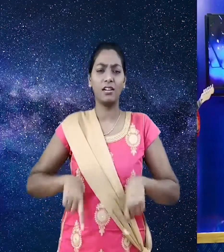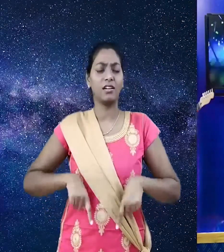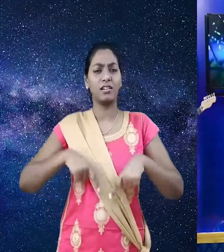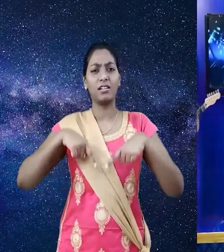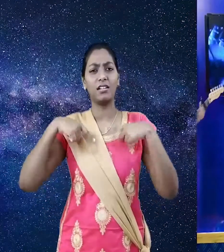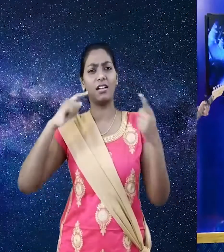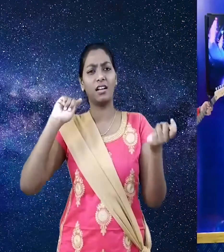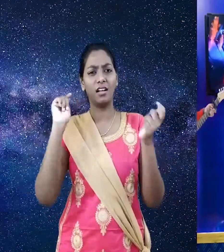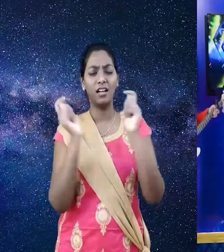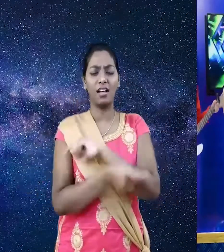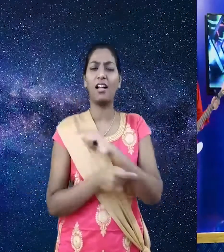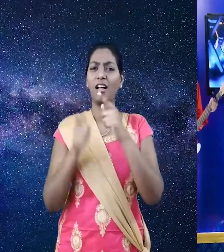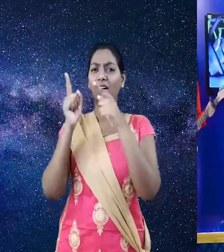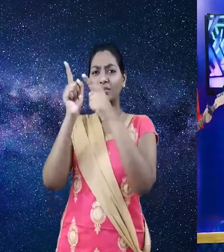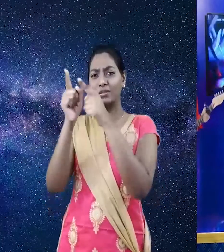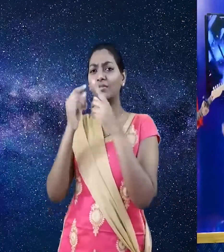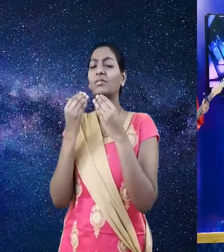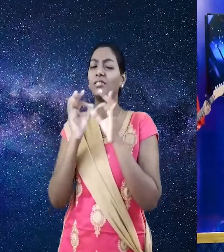जीवनों को बदलता